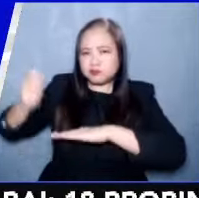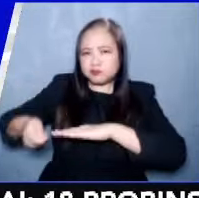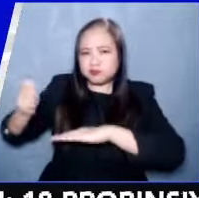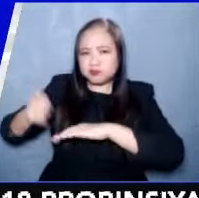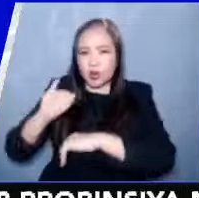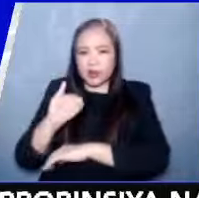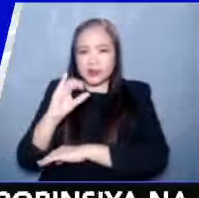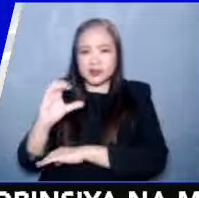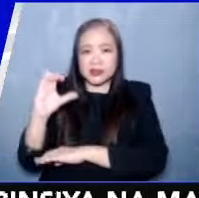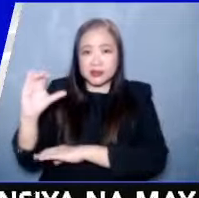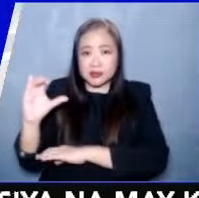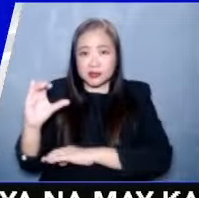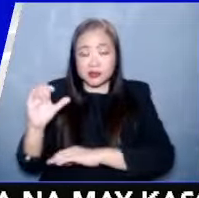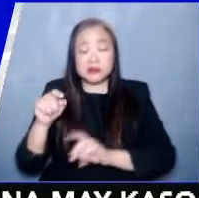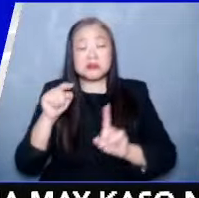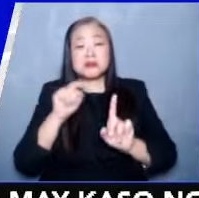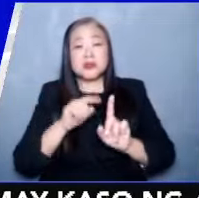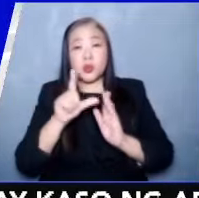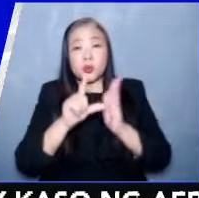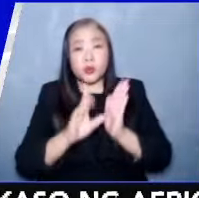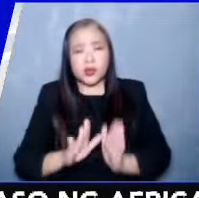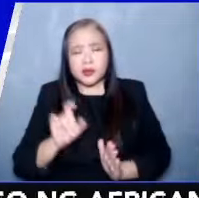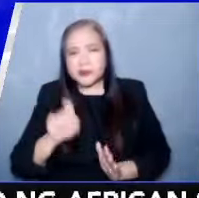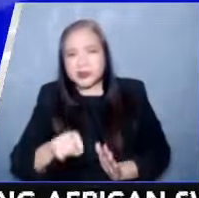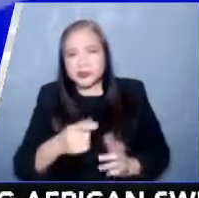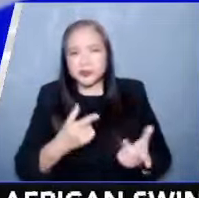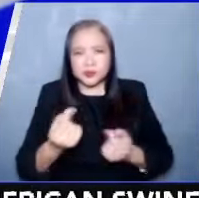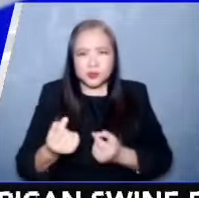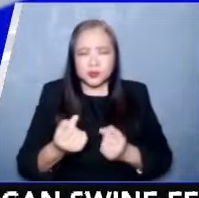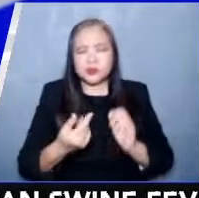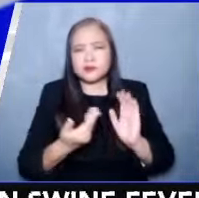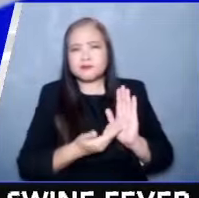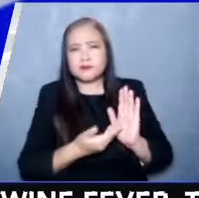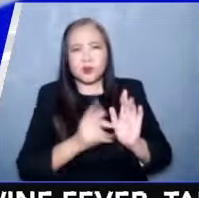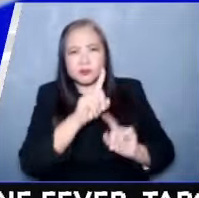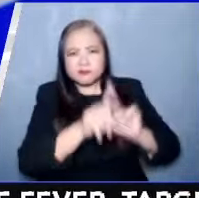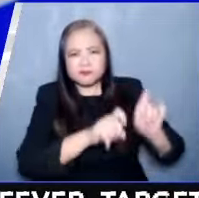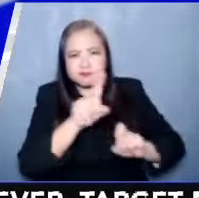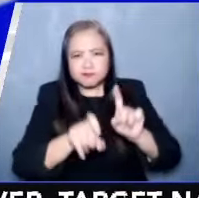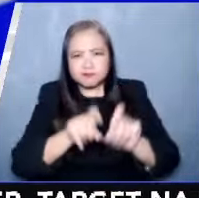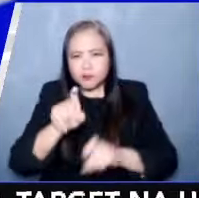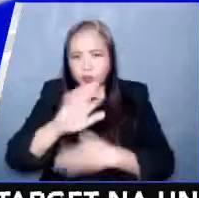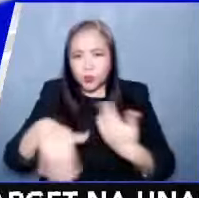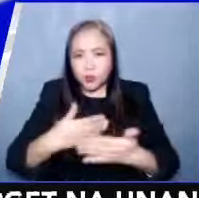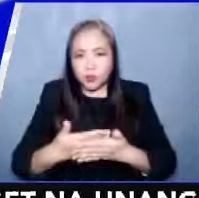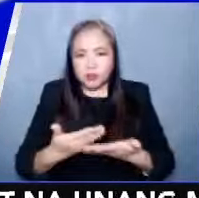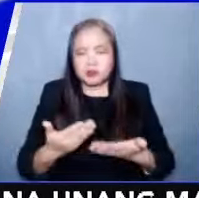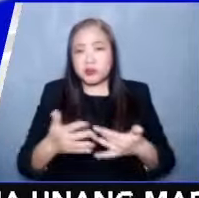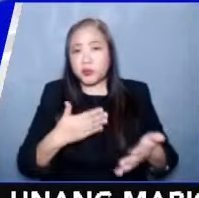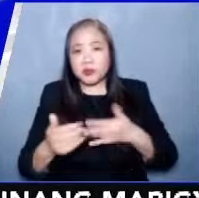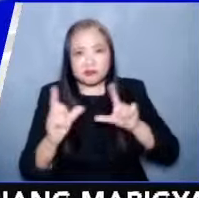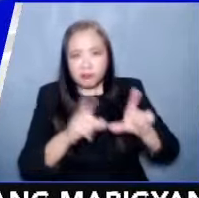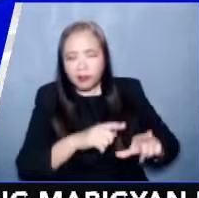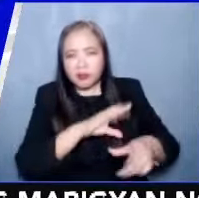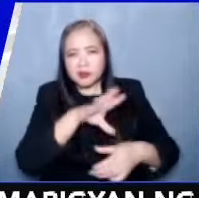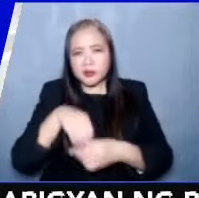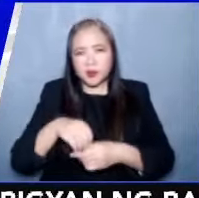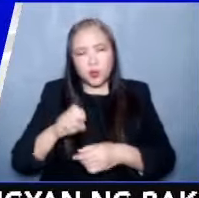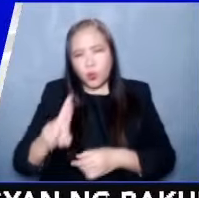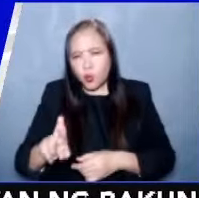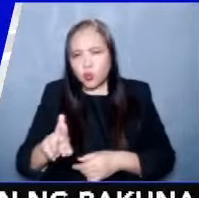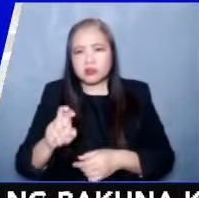maipakita niya na lahat ng facts ay kanyang inimbestigahan. Whether incriminating or exonerating,